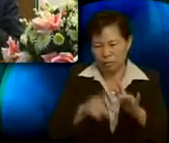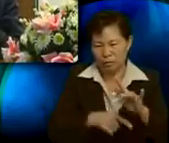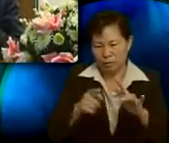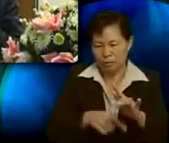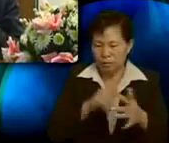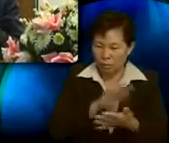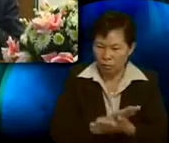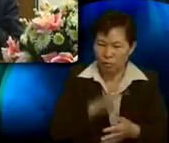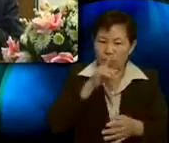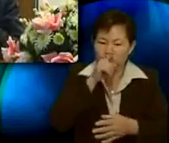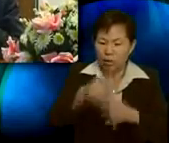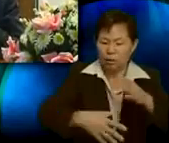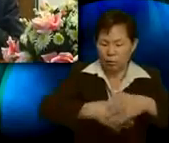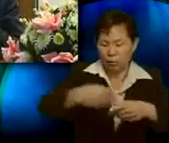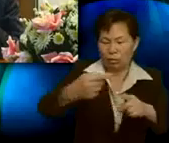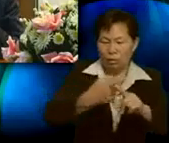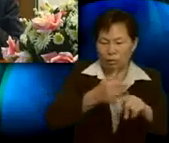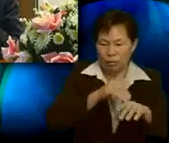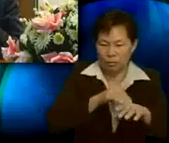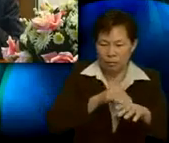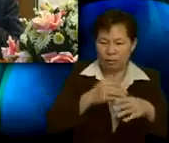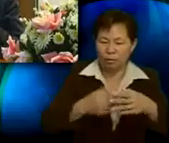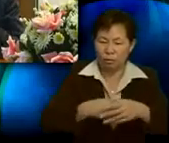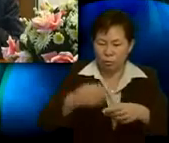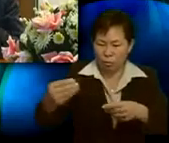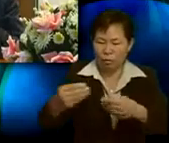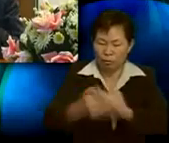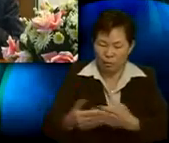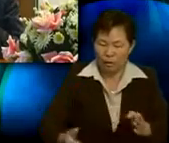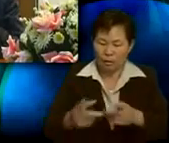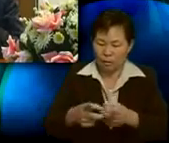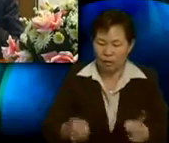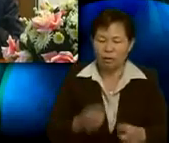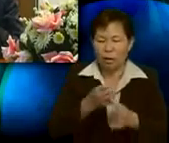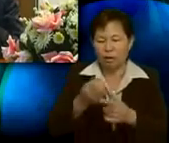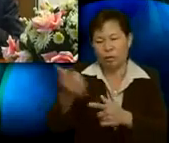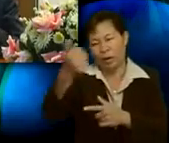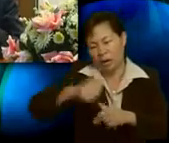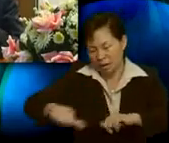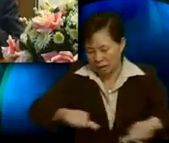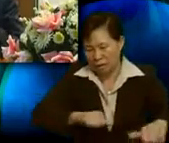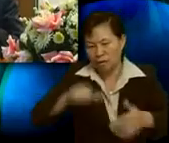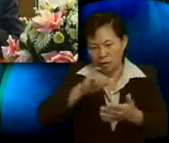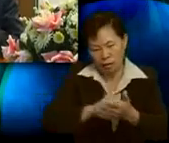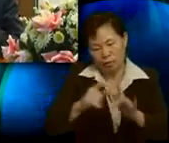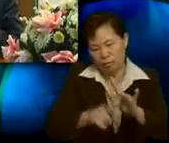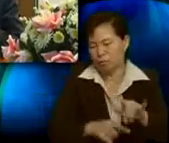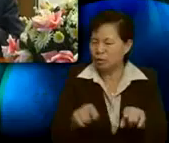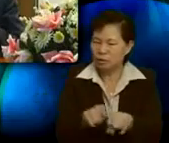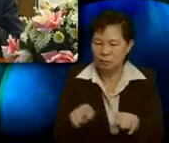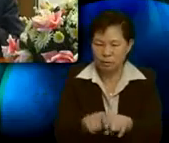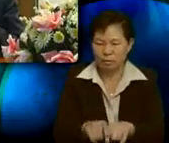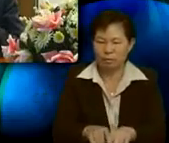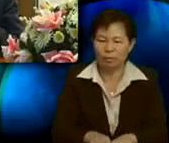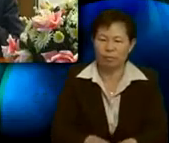kan, kawasan. Tapi sebenarnya kalau keluar daripada bilik darjah ataupun any aktiviti makmal ke, itu merupakan ponteng juga.